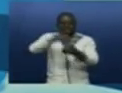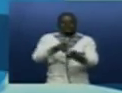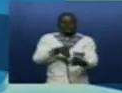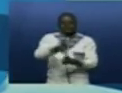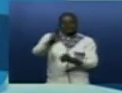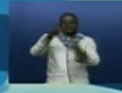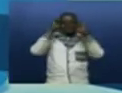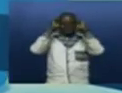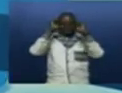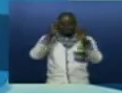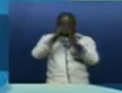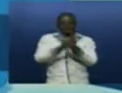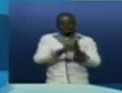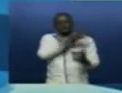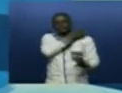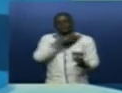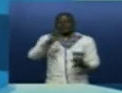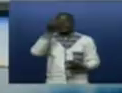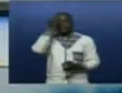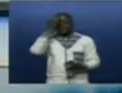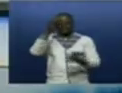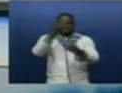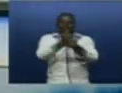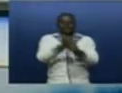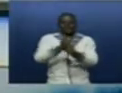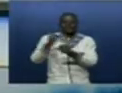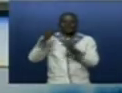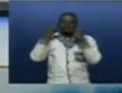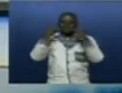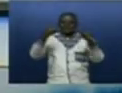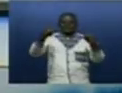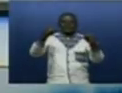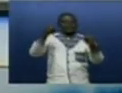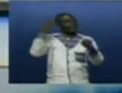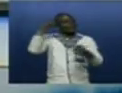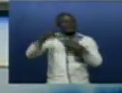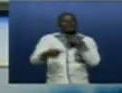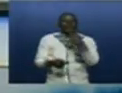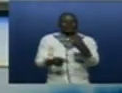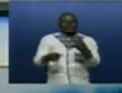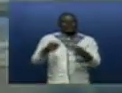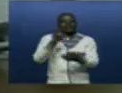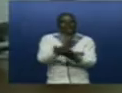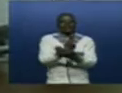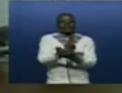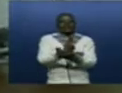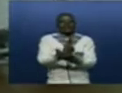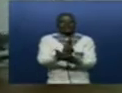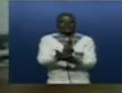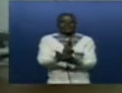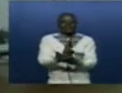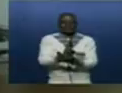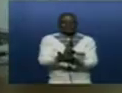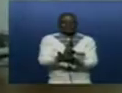le Sahel et les ministres ont tenu à les en informer de vive voix. Alexis Ouédraogo, Seydouzon.